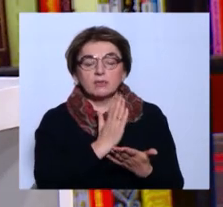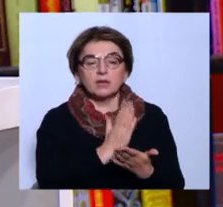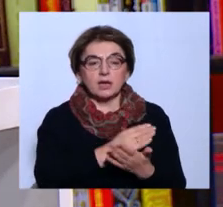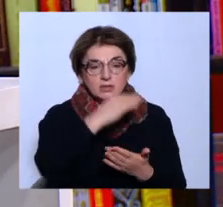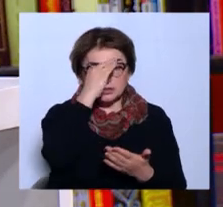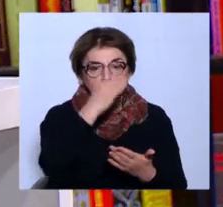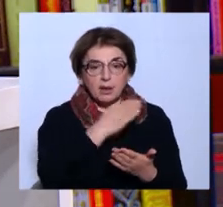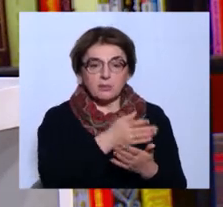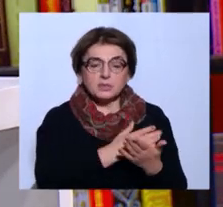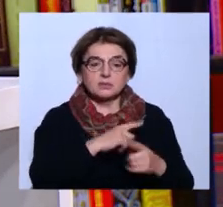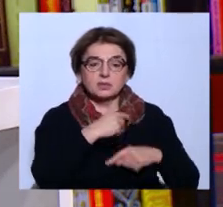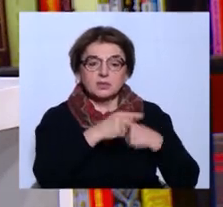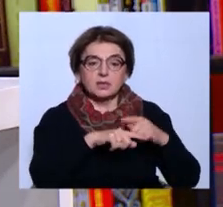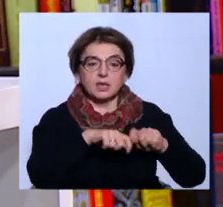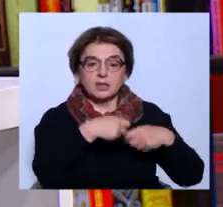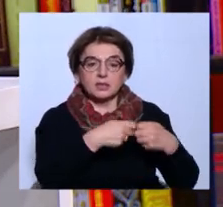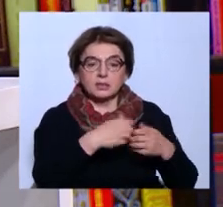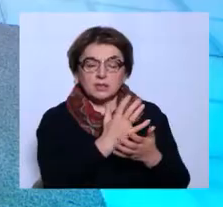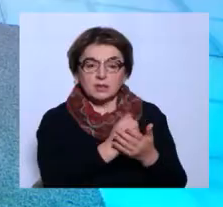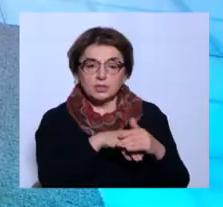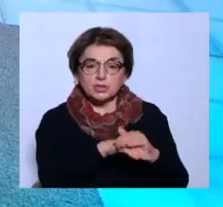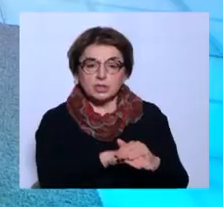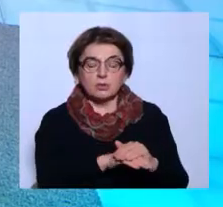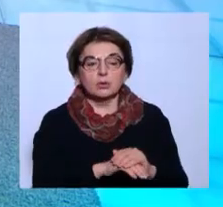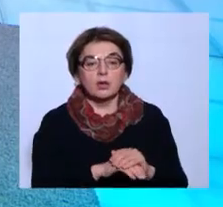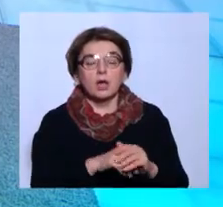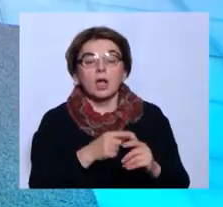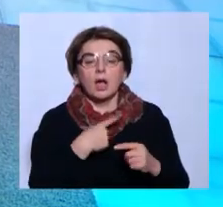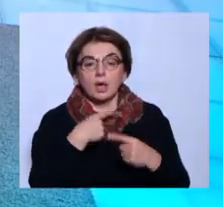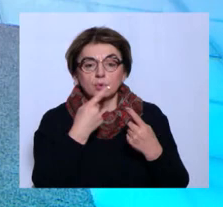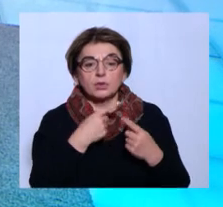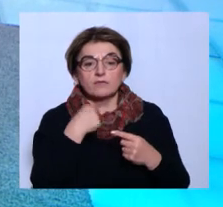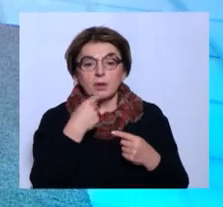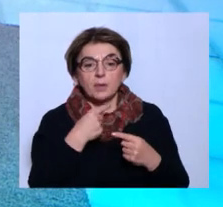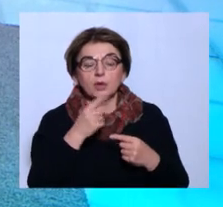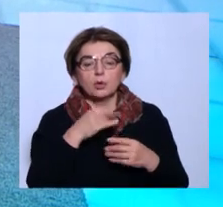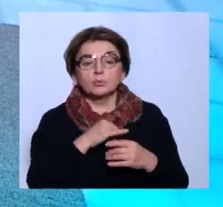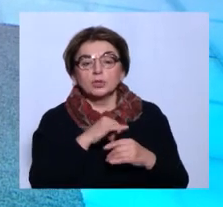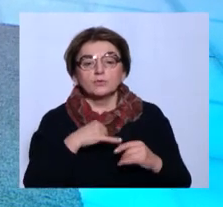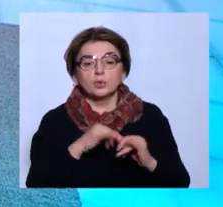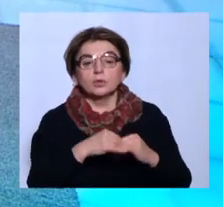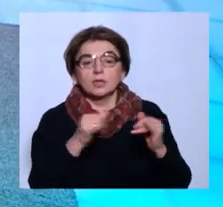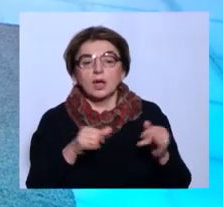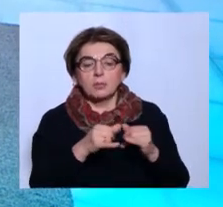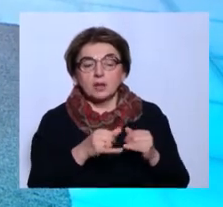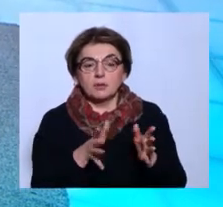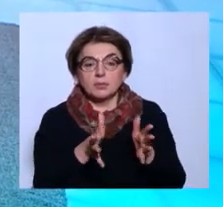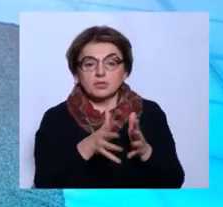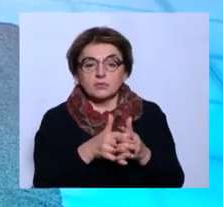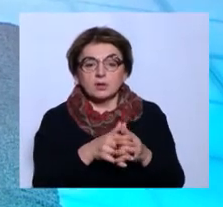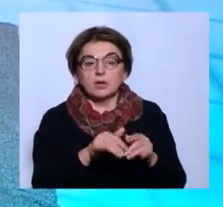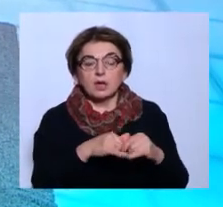ნახევარი არის მამისეული გენეტიკისა. სხვათა შორის, აი სქესობრივად გამრავლება ორგანიზმებში რეკომბინაციები კიდევ